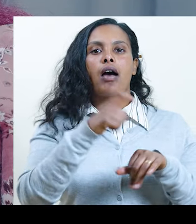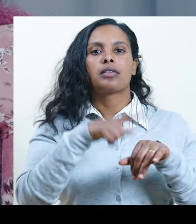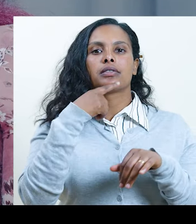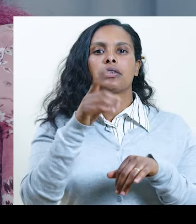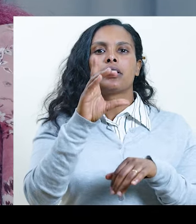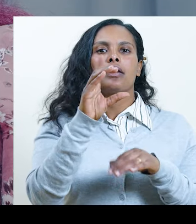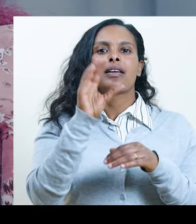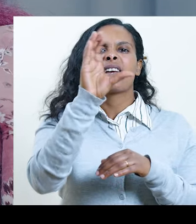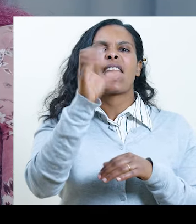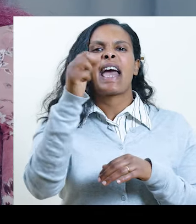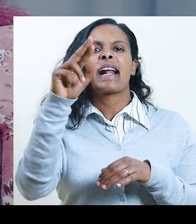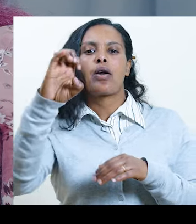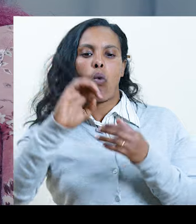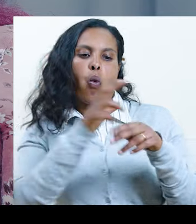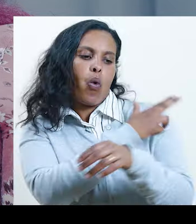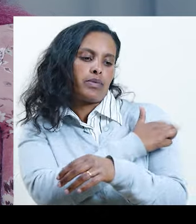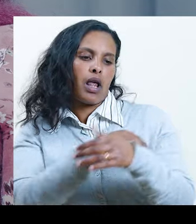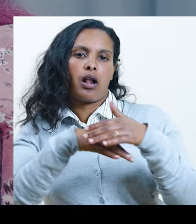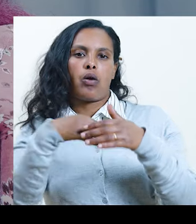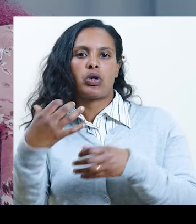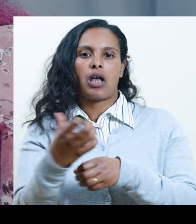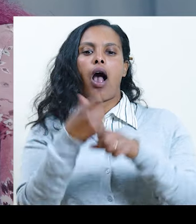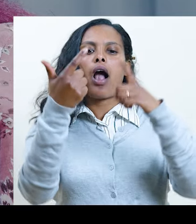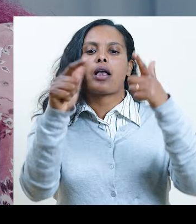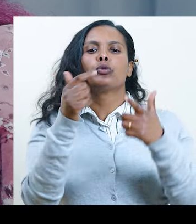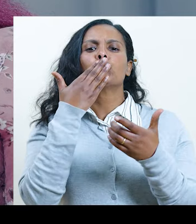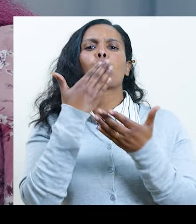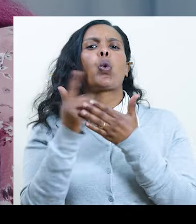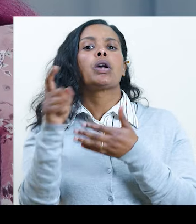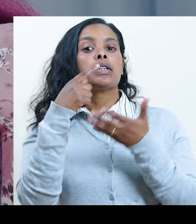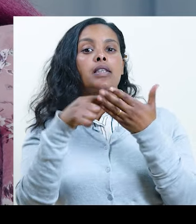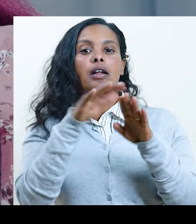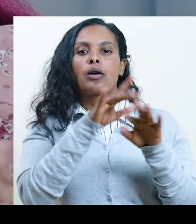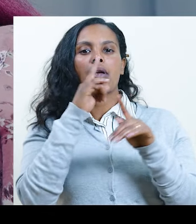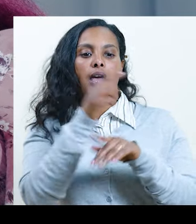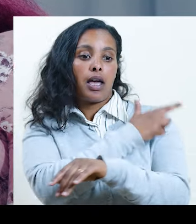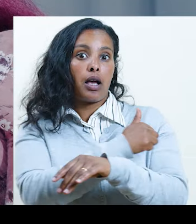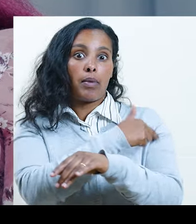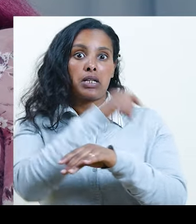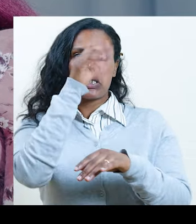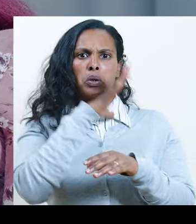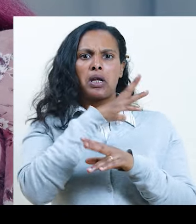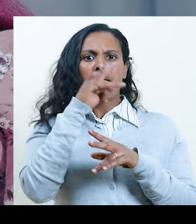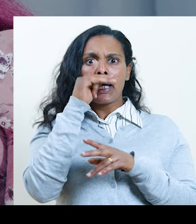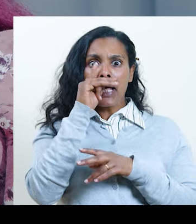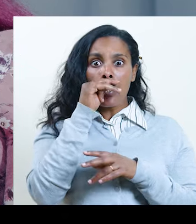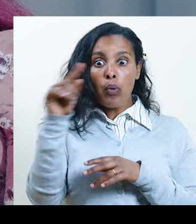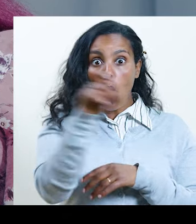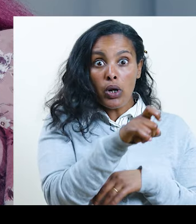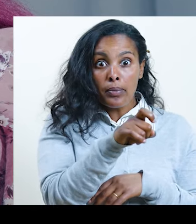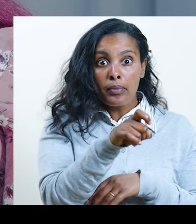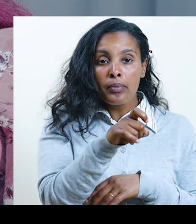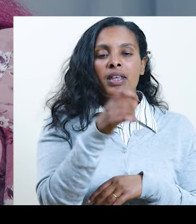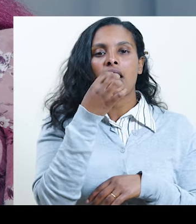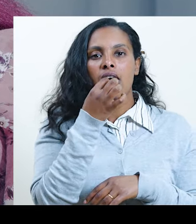ያገኘው መስሏት ኪዩር ሆስፒታል ላከች። አጋጣሚው ጥሩ ሆነ። እዛ ደግሞ የሚሰጠው የሕክምና ሰርቪስ ለህፃናት